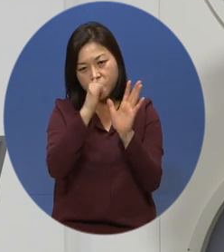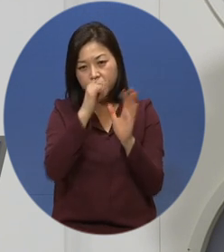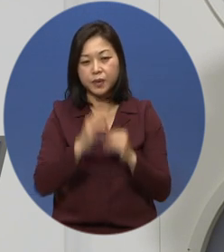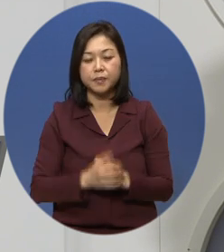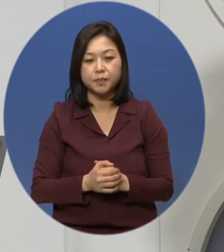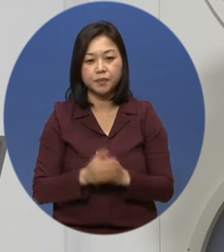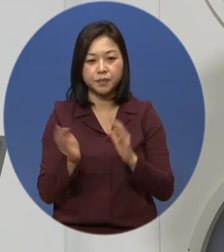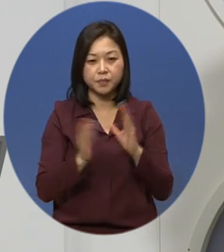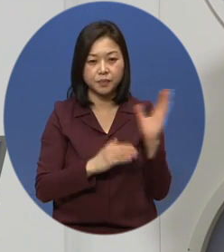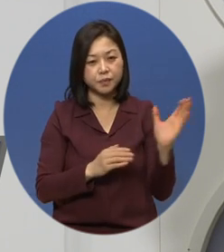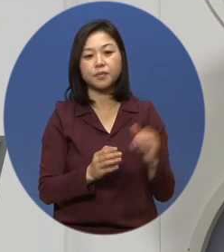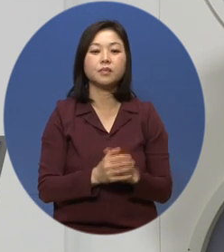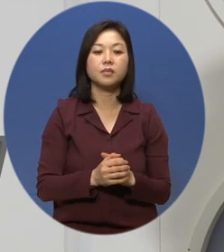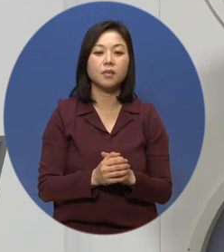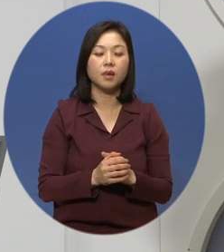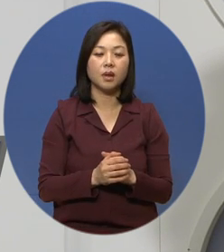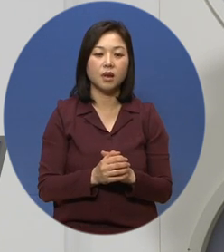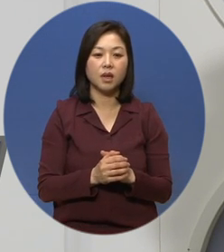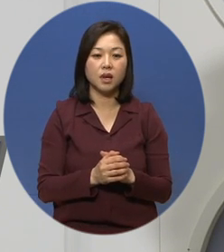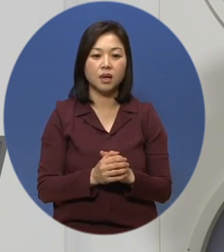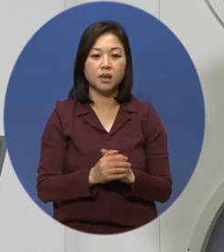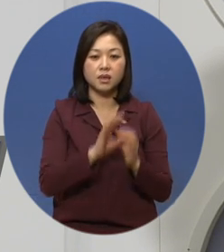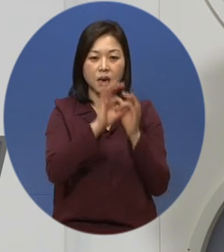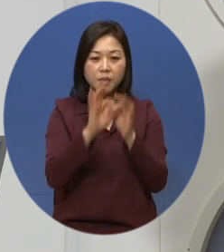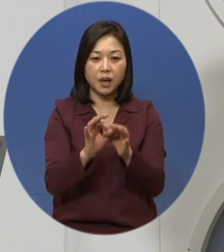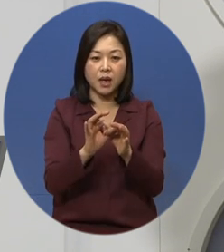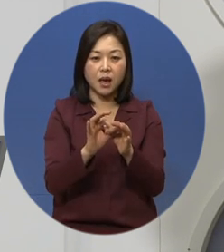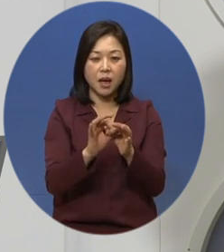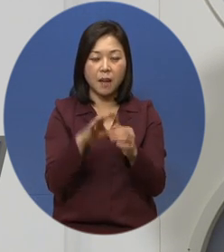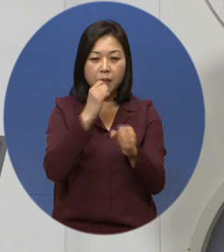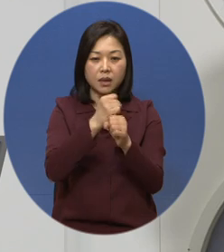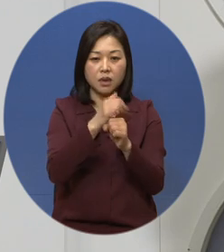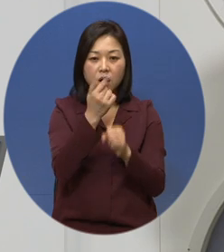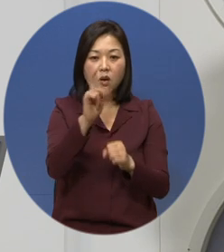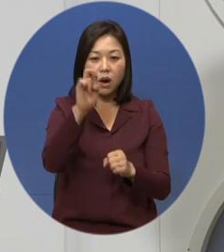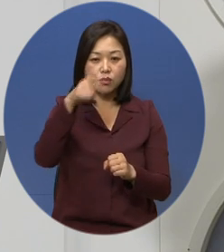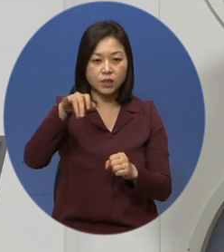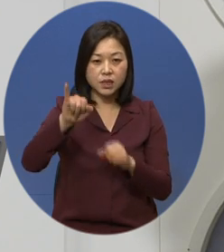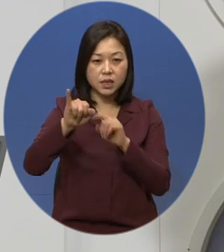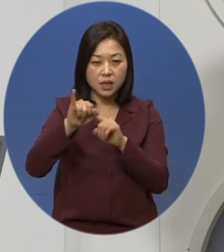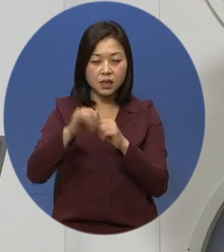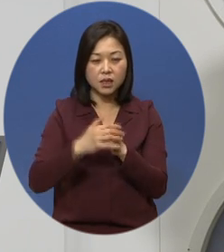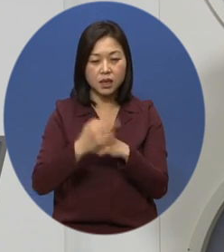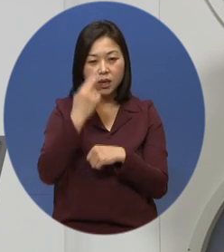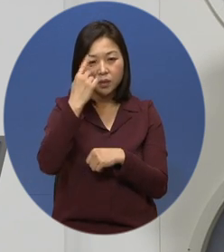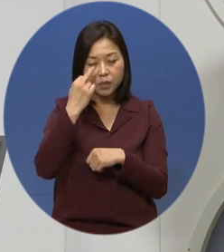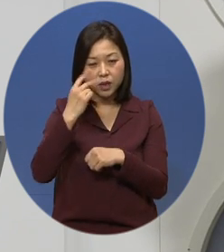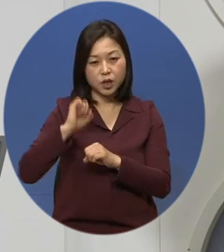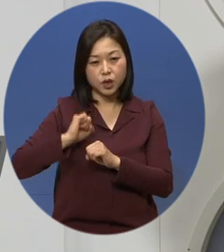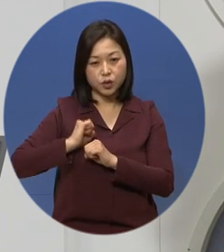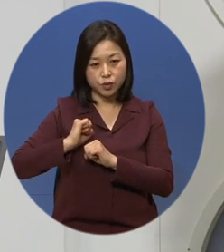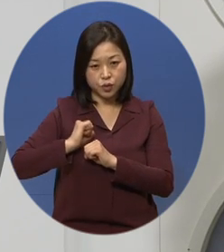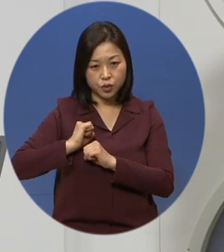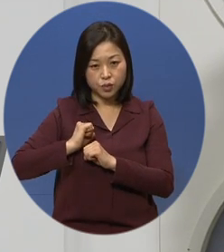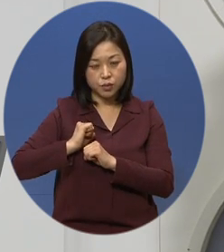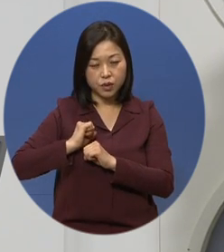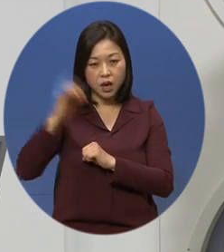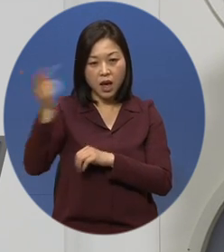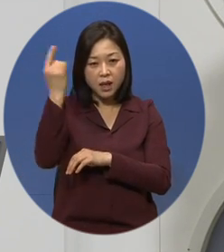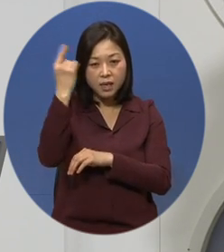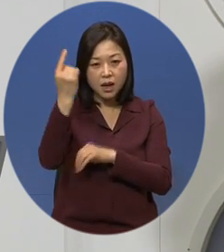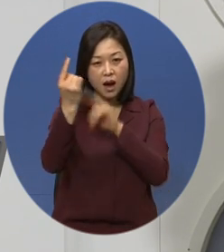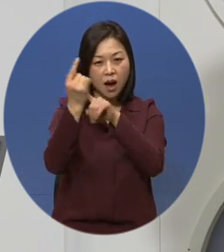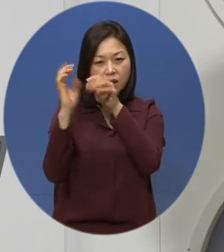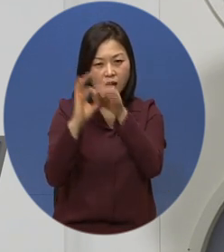있구요 고고 이어서 연작 형식으로 만든 항구 지에는 미군부대 의해 기억 계속 나옵니다